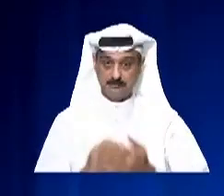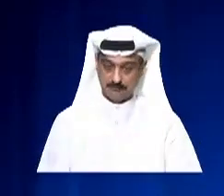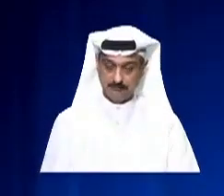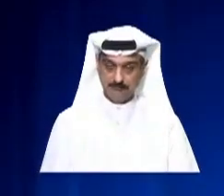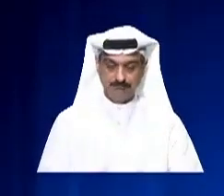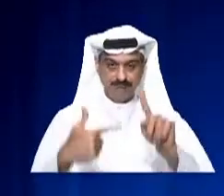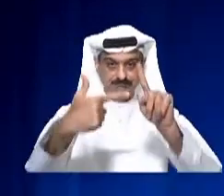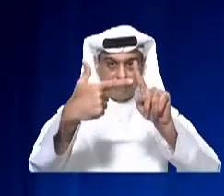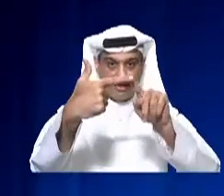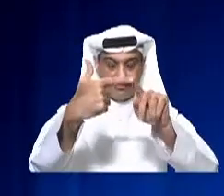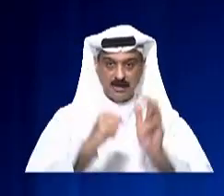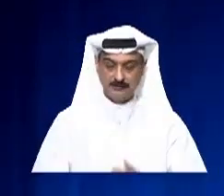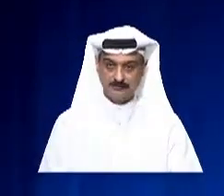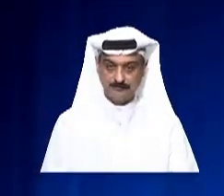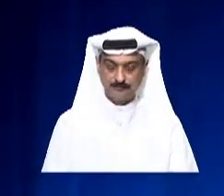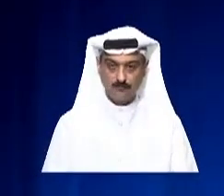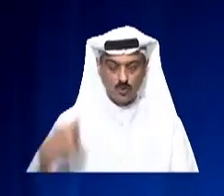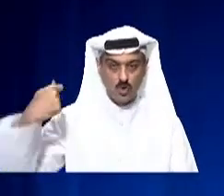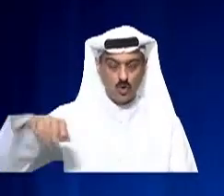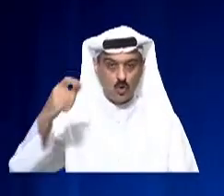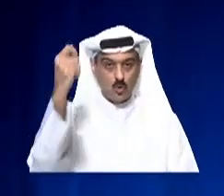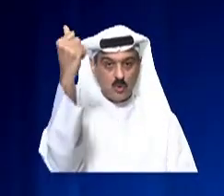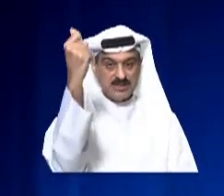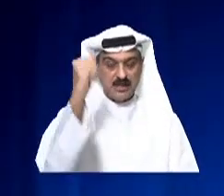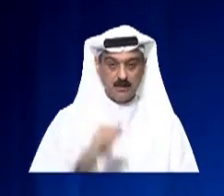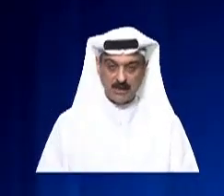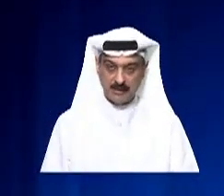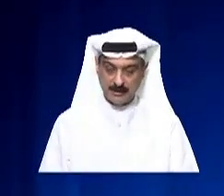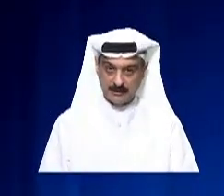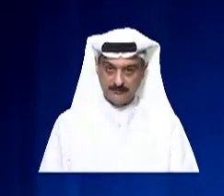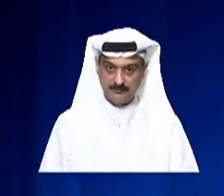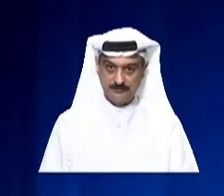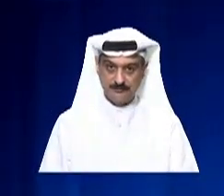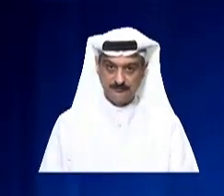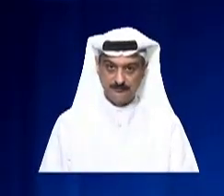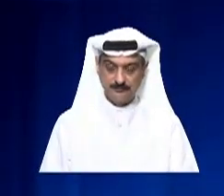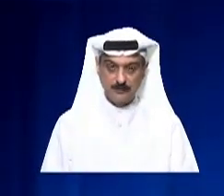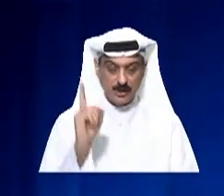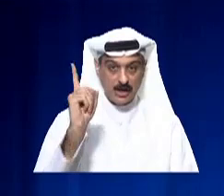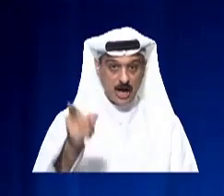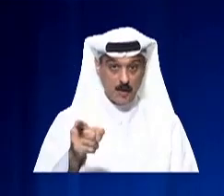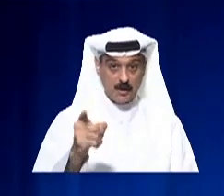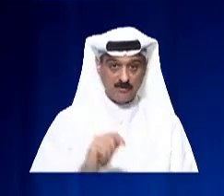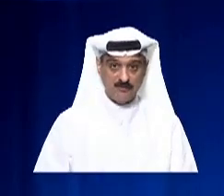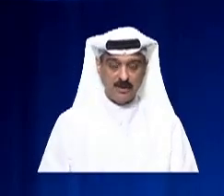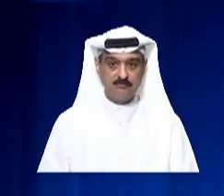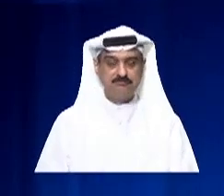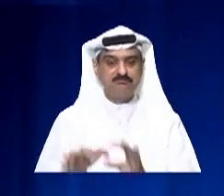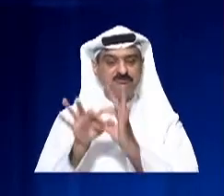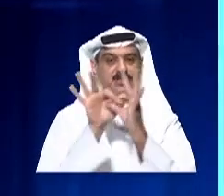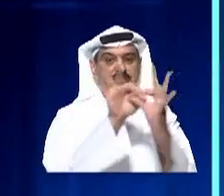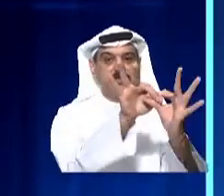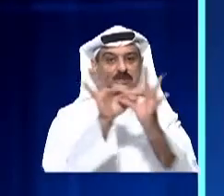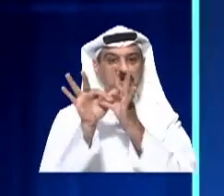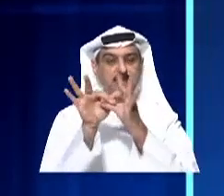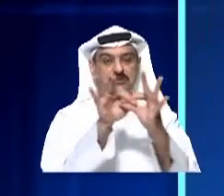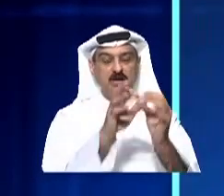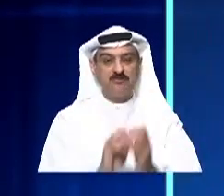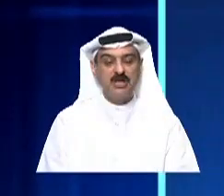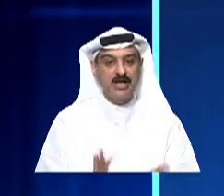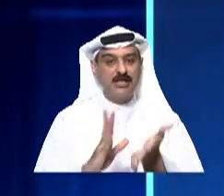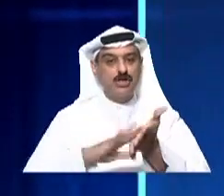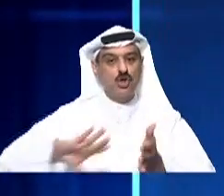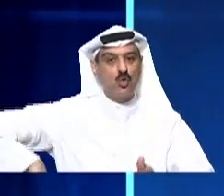ثانيا، تكليف وزير المالية ووزير الدولة للشؤون الاقتصادية والاستثمار بالتنسيق مع كل من الديوان